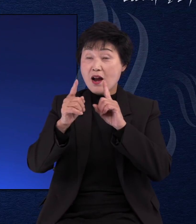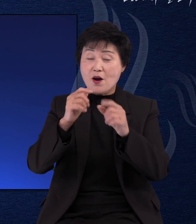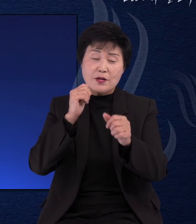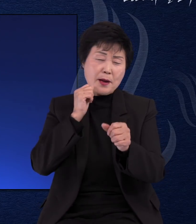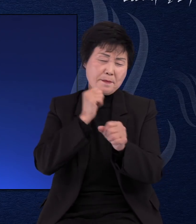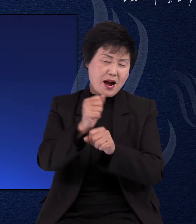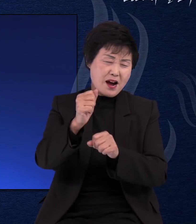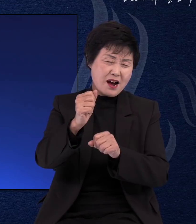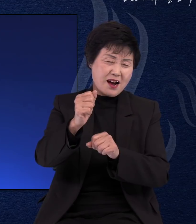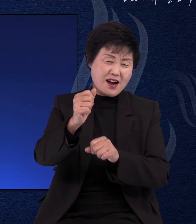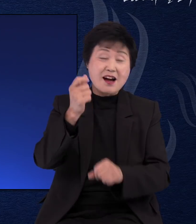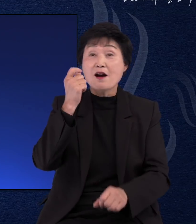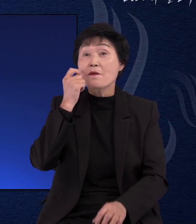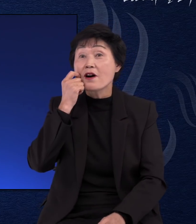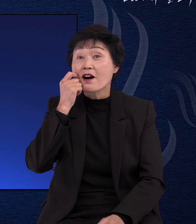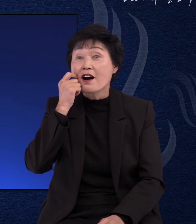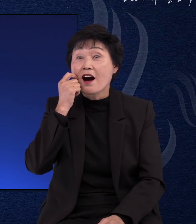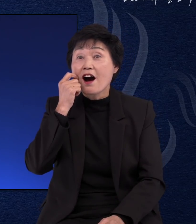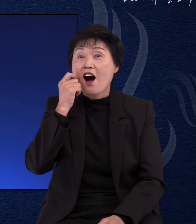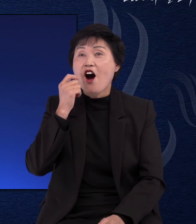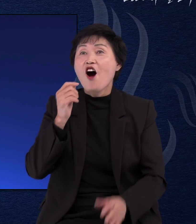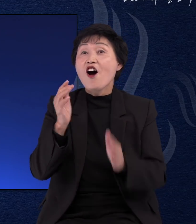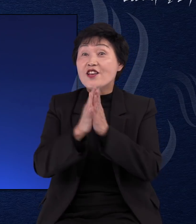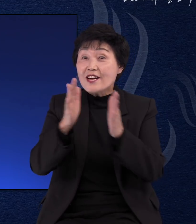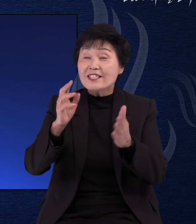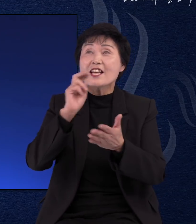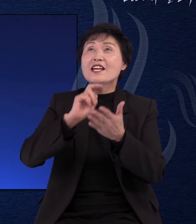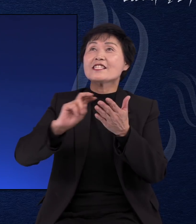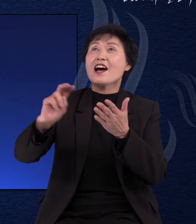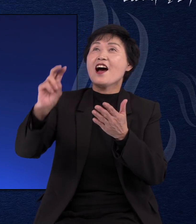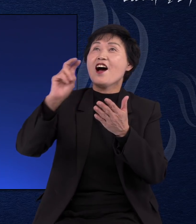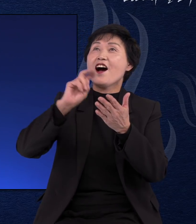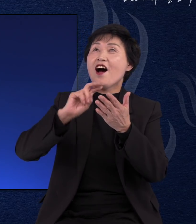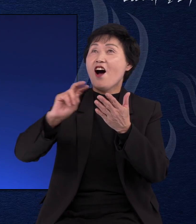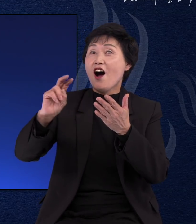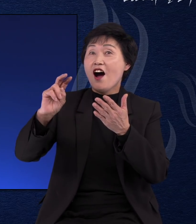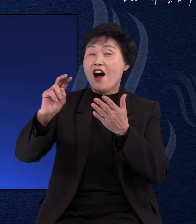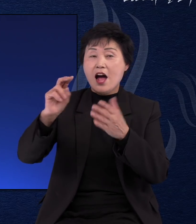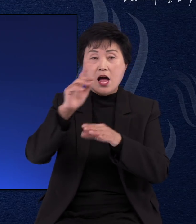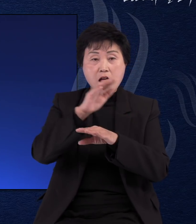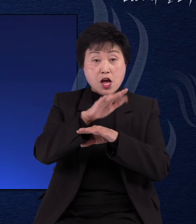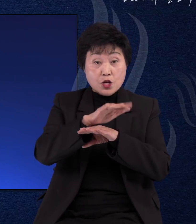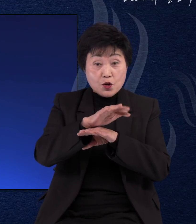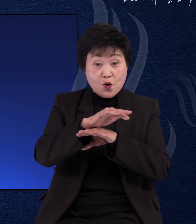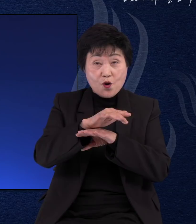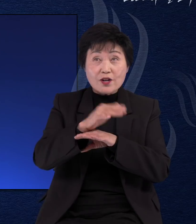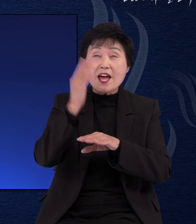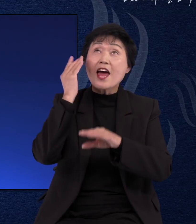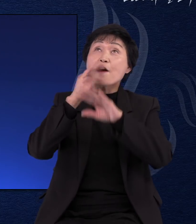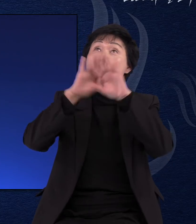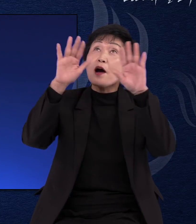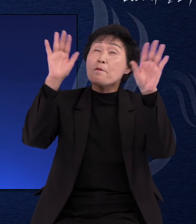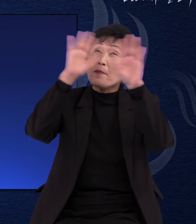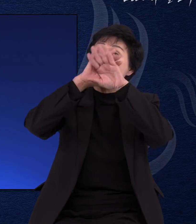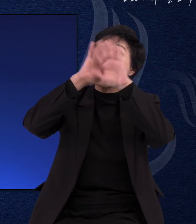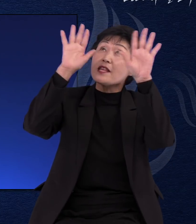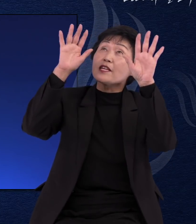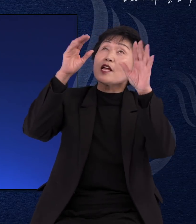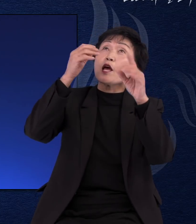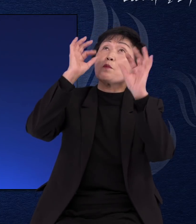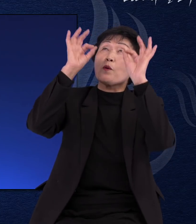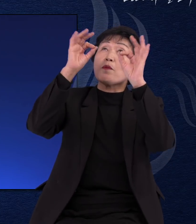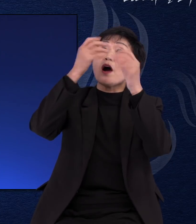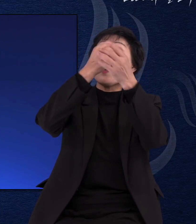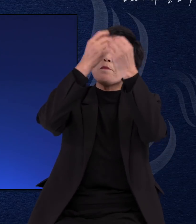형용 못하네. 이렇게 시작된 찬송은 시골의 하늘의 별이 얼마나 흐드러지게 많습니까? 저